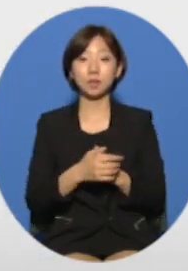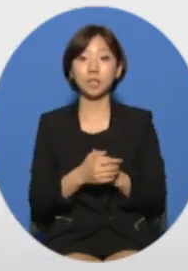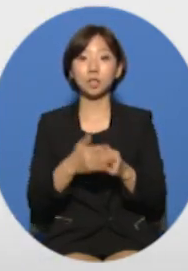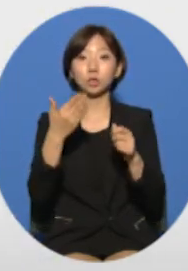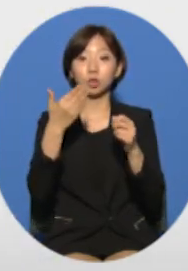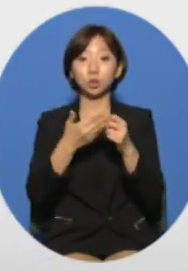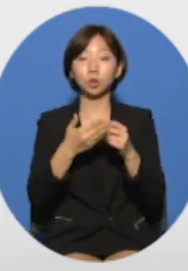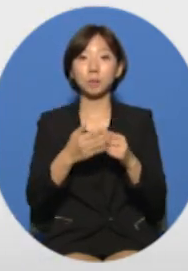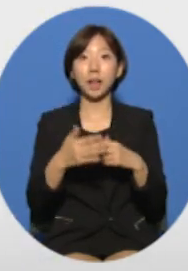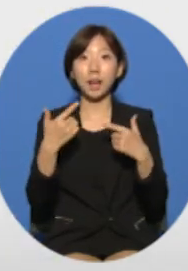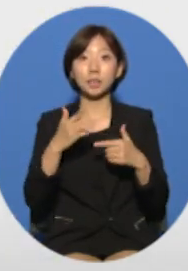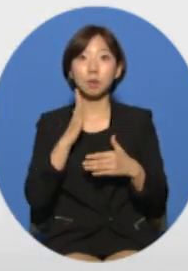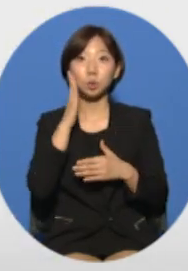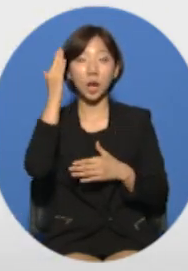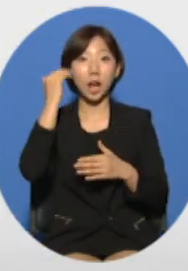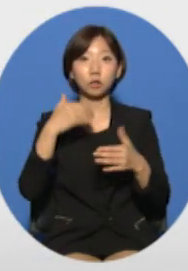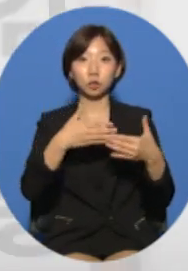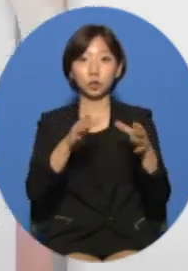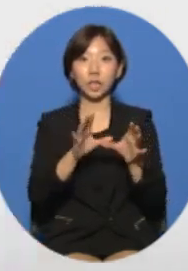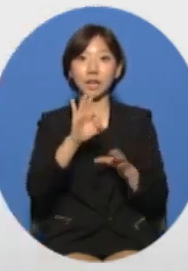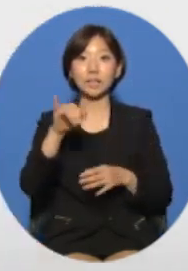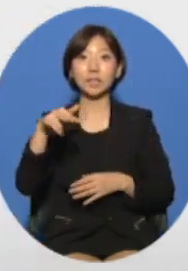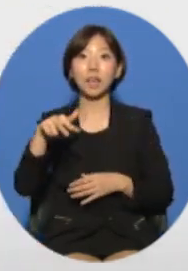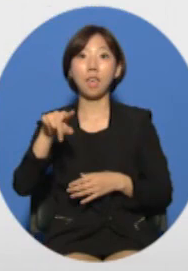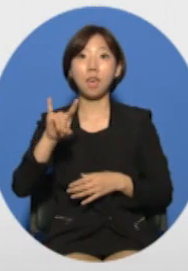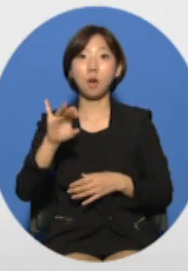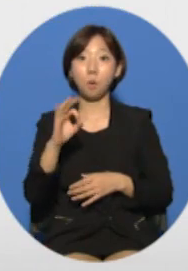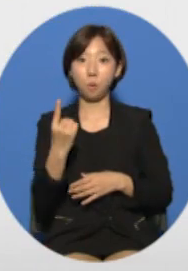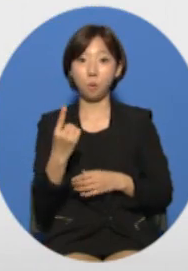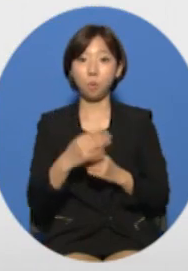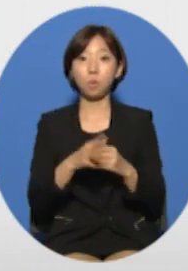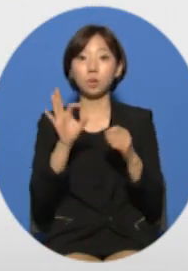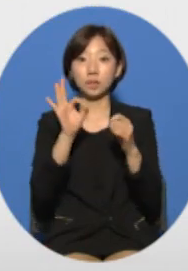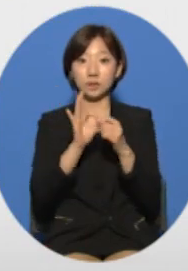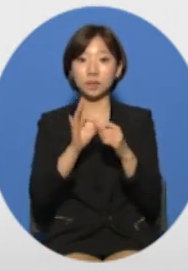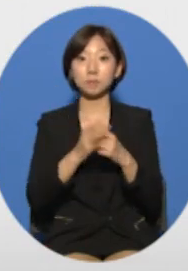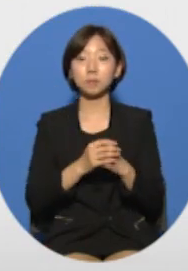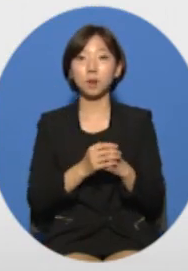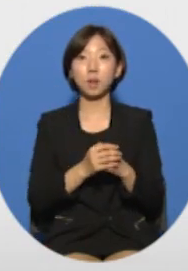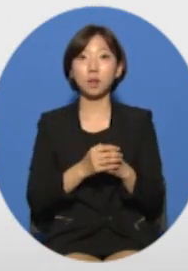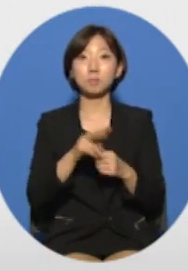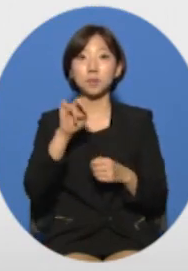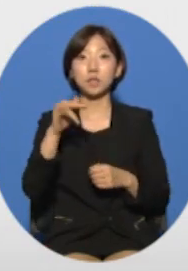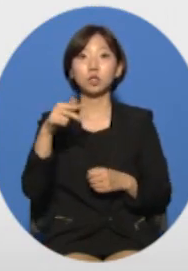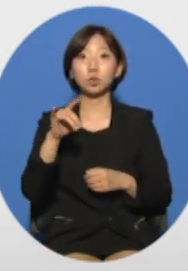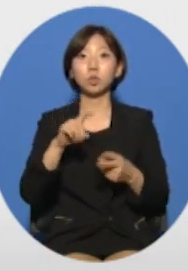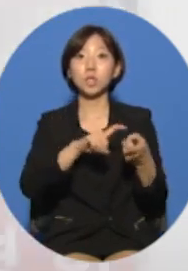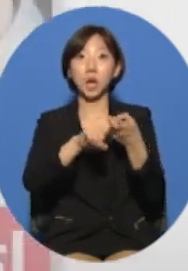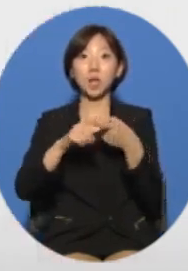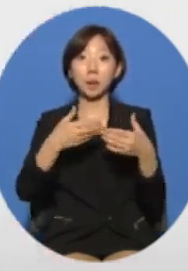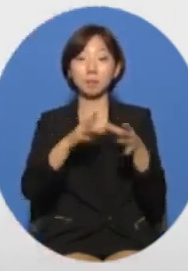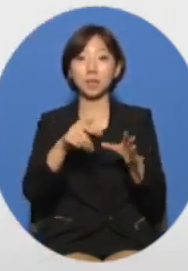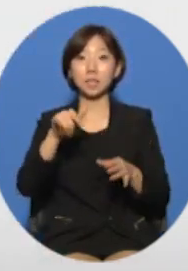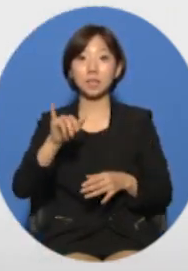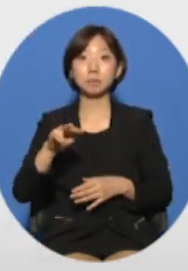기호 9번 늘푸른 한국당 이재호 후보, 기호 10번 민중연합당 김선동